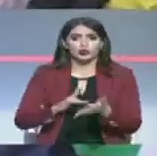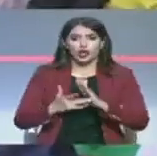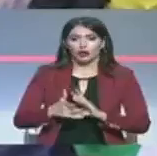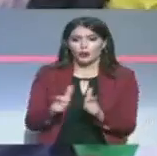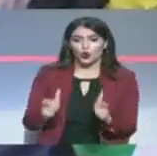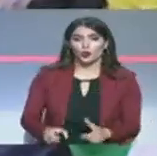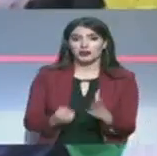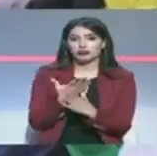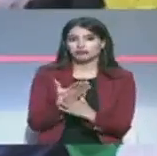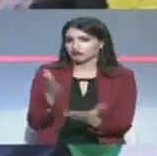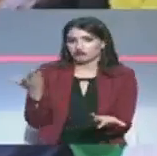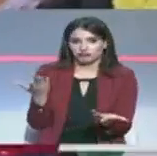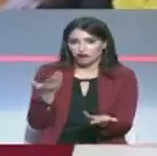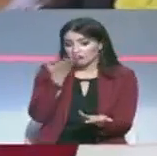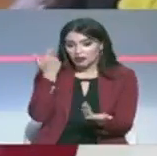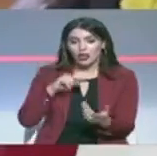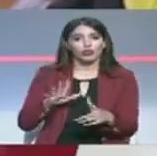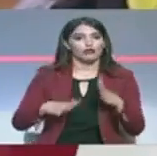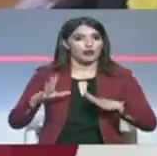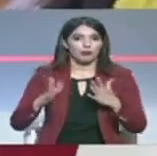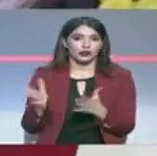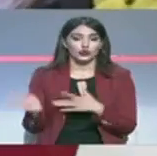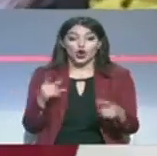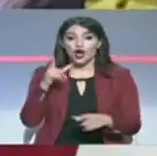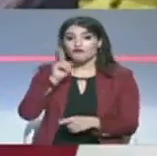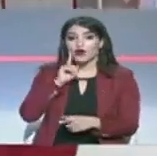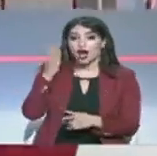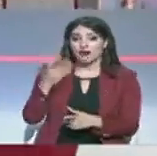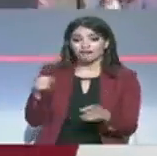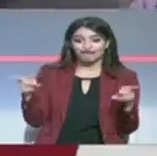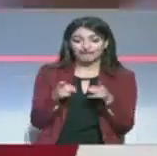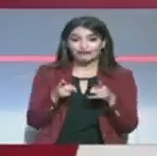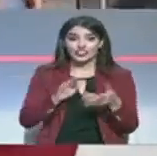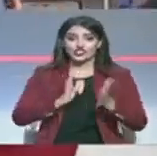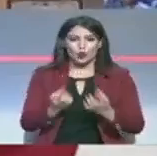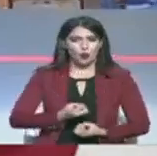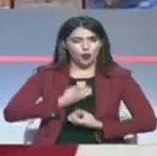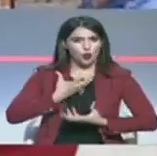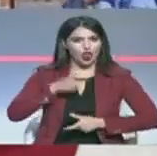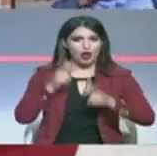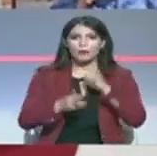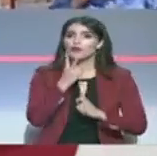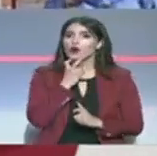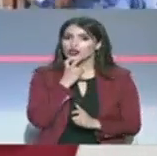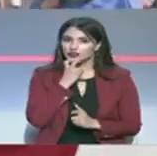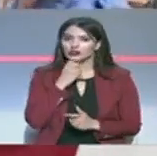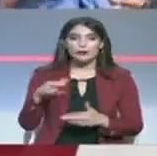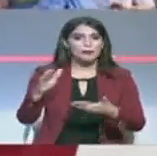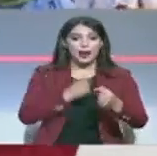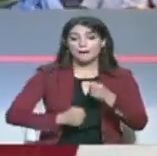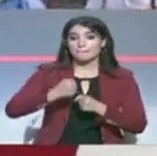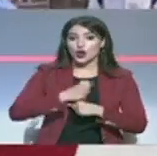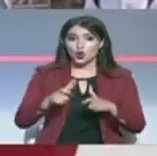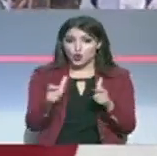شيء، احنا تعبنا. قد تلخص هذه الكلمات ما يخالج العديد من التونسيين مع تنصيب